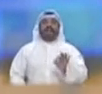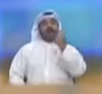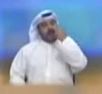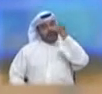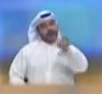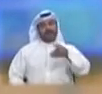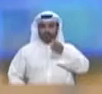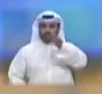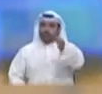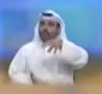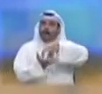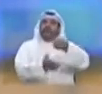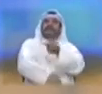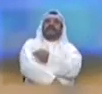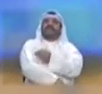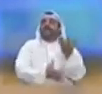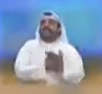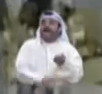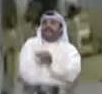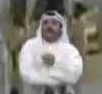وأثناء وبعد فترة الحج.